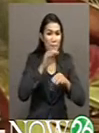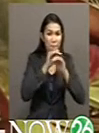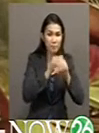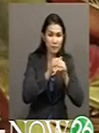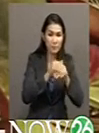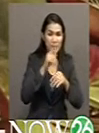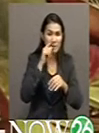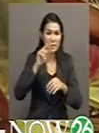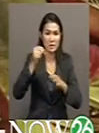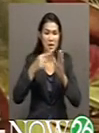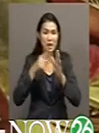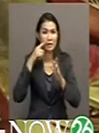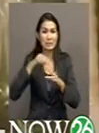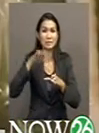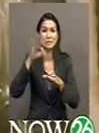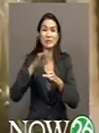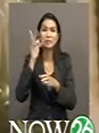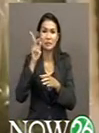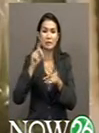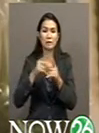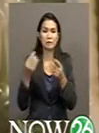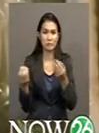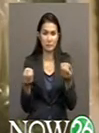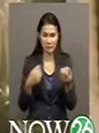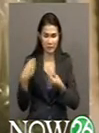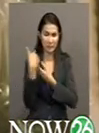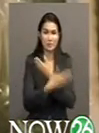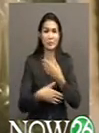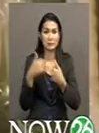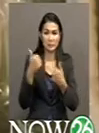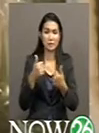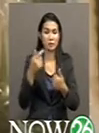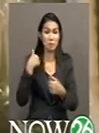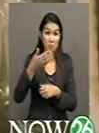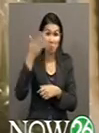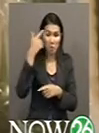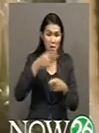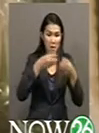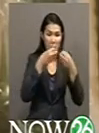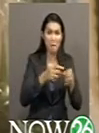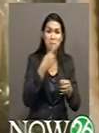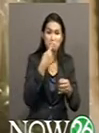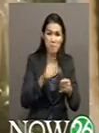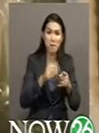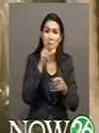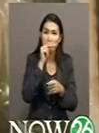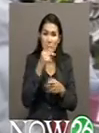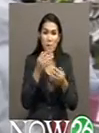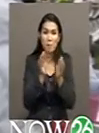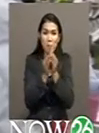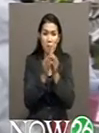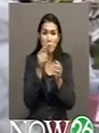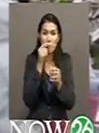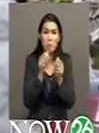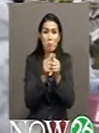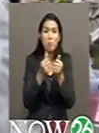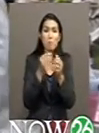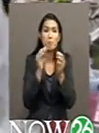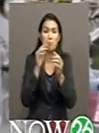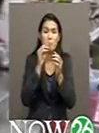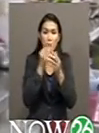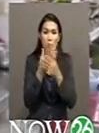งาและผงชาเขียวซึ่งดีต่อสุขภาพมากกว่าเมื่อเทียบกับส่วนประกอบเดิมอย่างไข่แดงของไข่เป็ดและเม็ดบัวเชฟชินาชิ